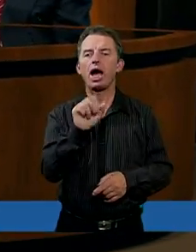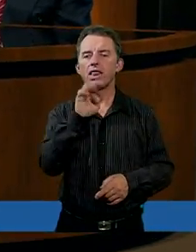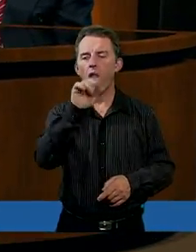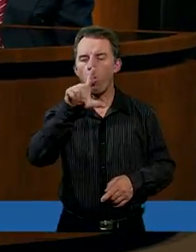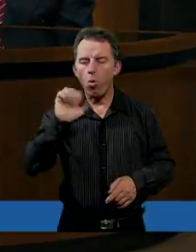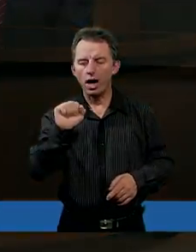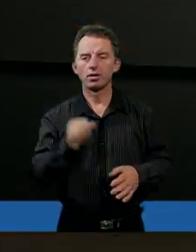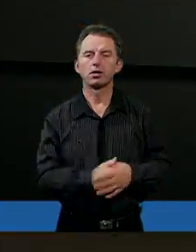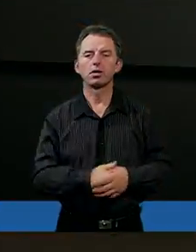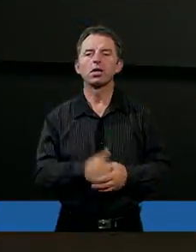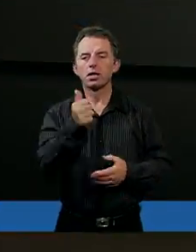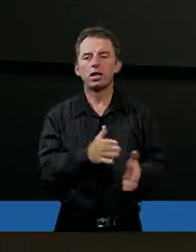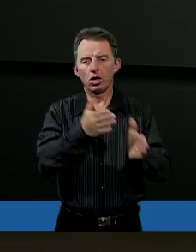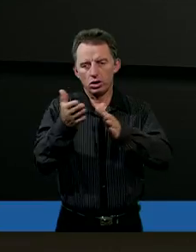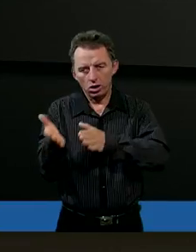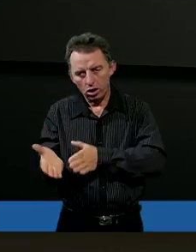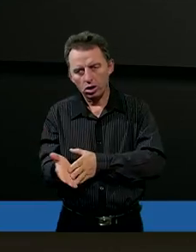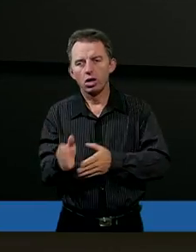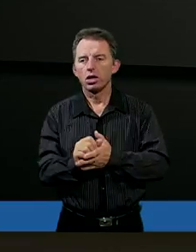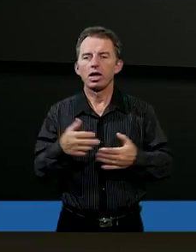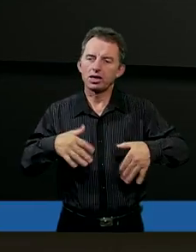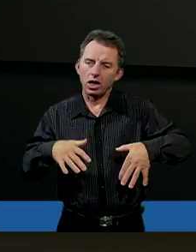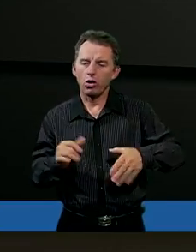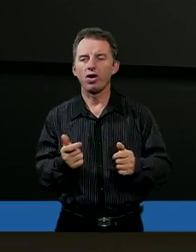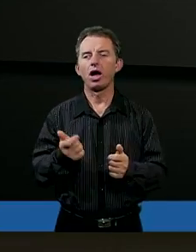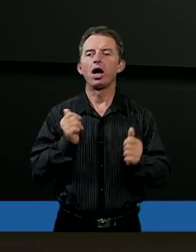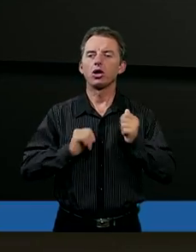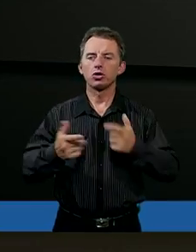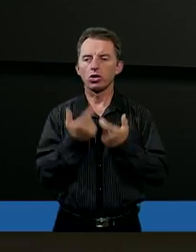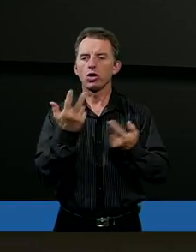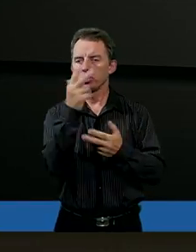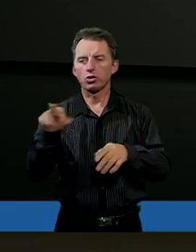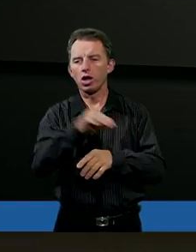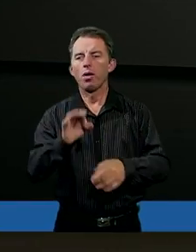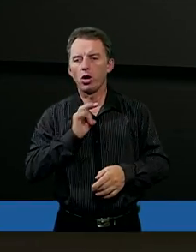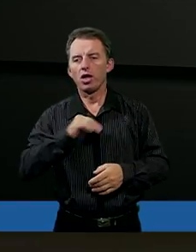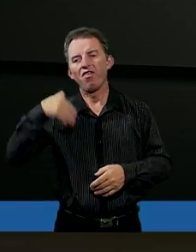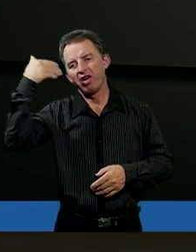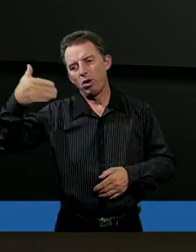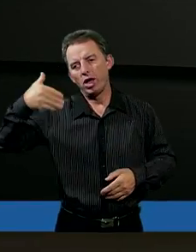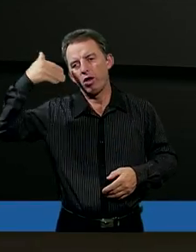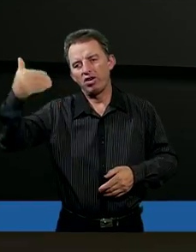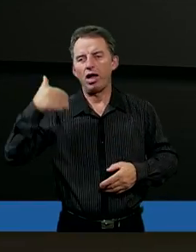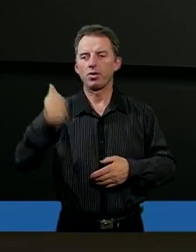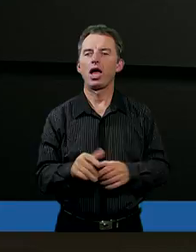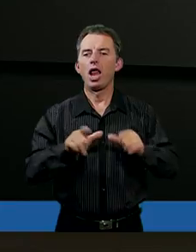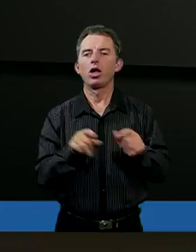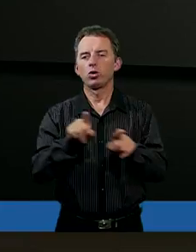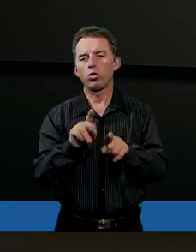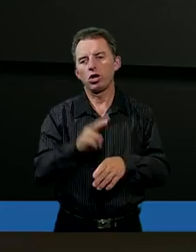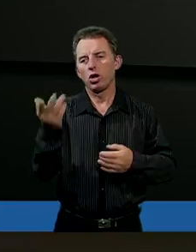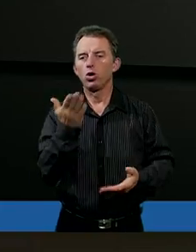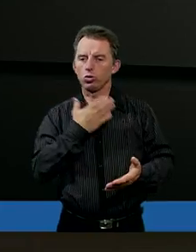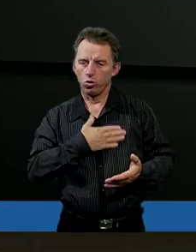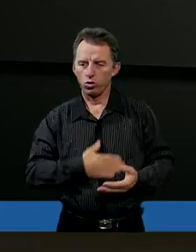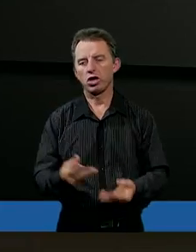Hatała. Z jednej strony jest to dla mnie stresowa sytuacja, dlatego że wszyscy trzej byli moimi wykładowcami, ale z drugiej czuję